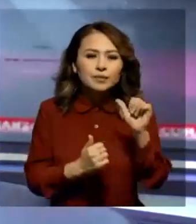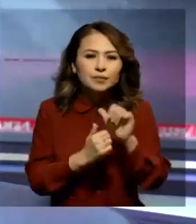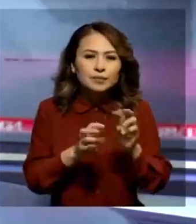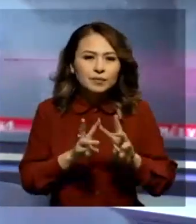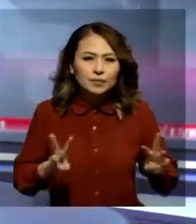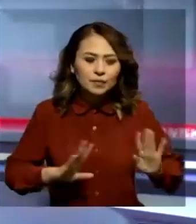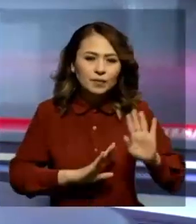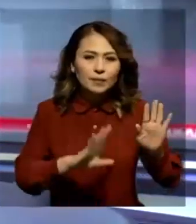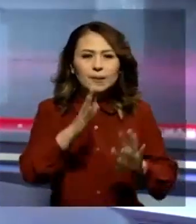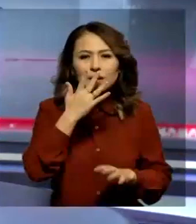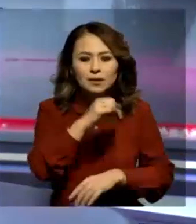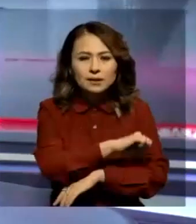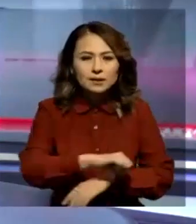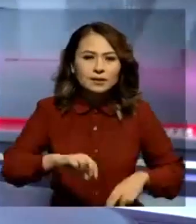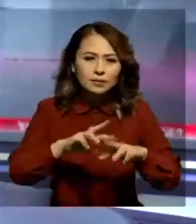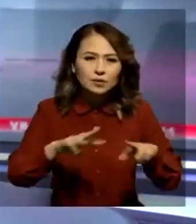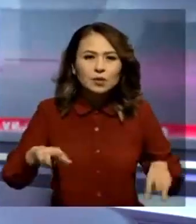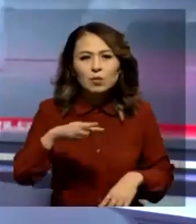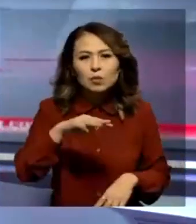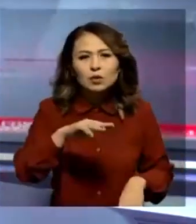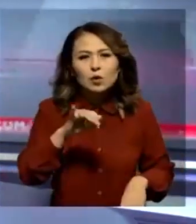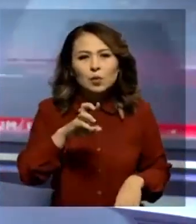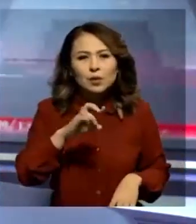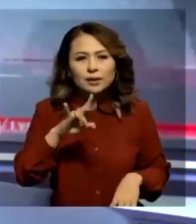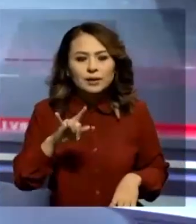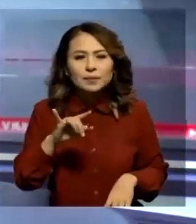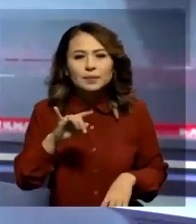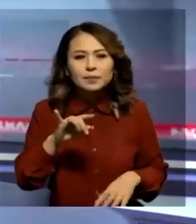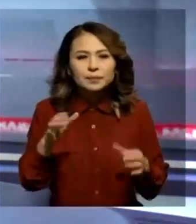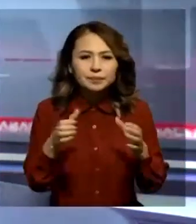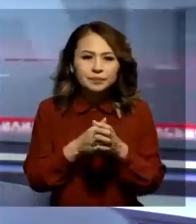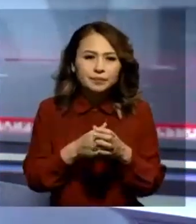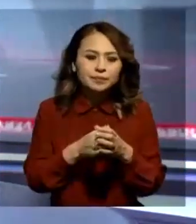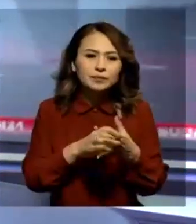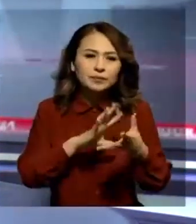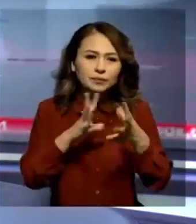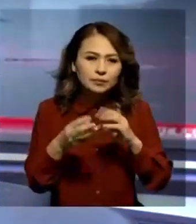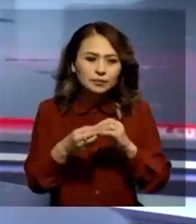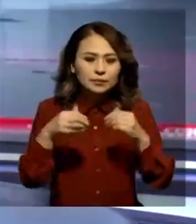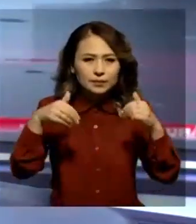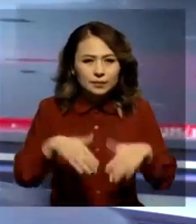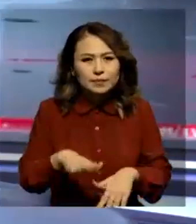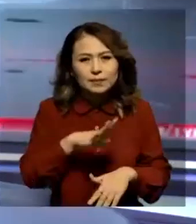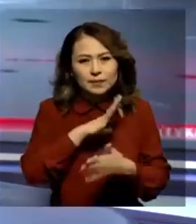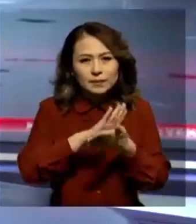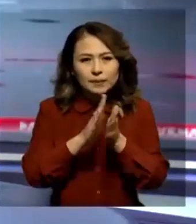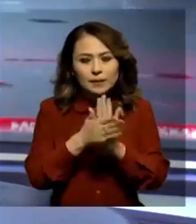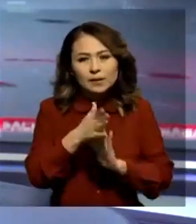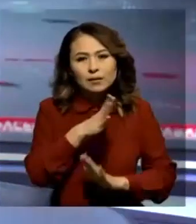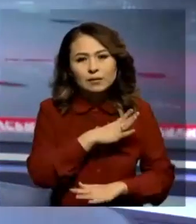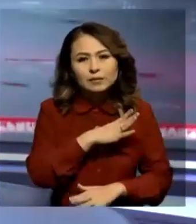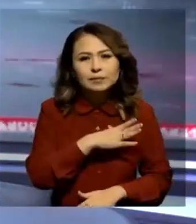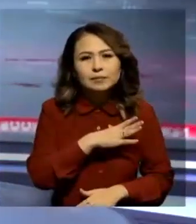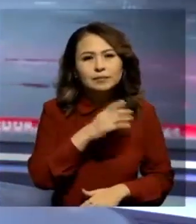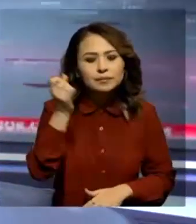Республикасы премьер-министрінің орынбасары сыртқы істер министрі Мұхтар Тілеуберді британиялық әріптесімен бірге қабылдаған бірлескен мәлімдемесінде